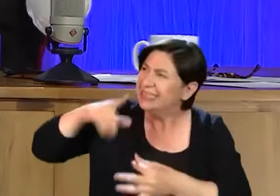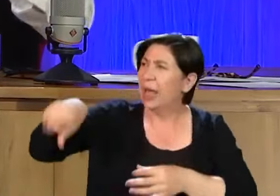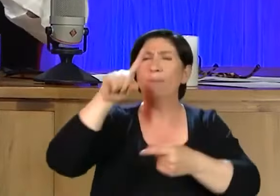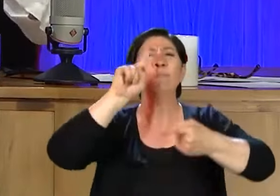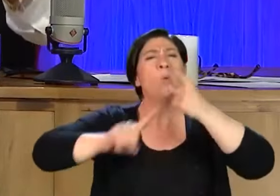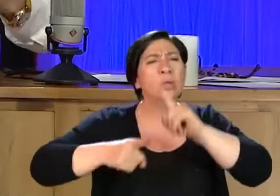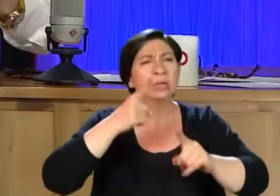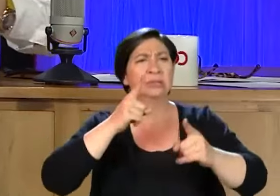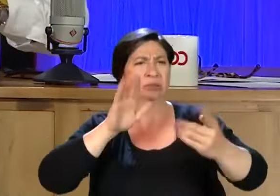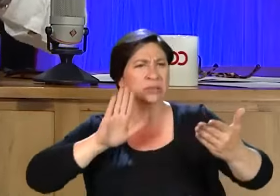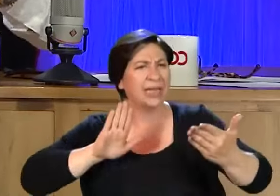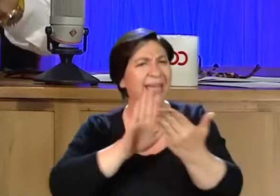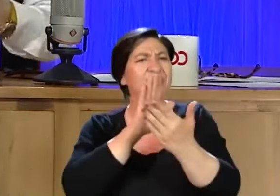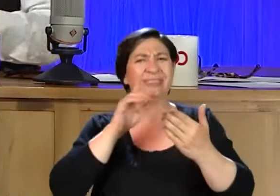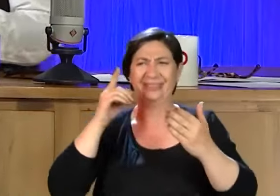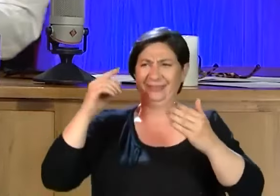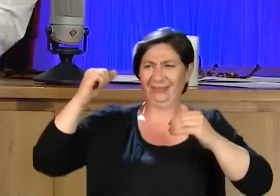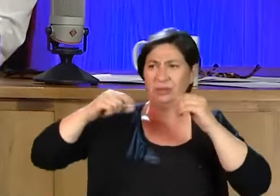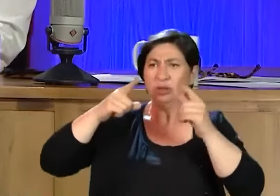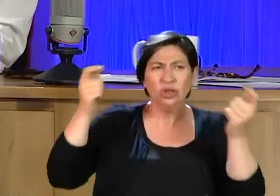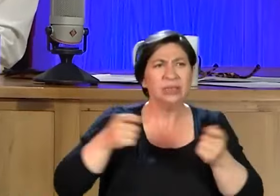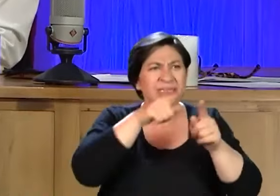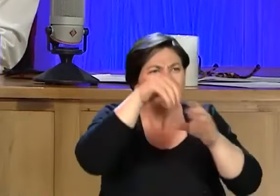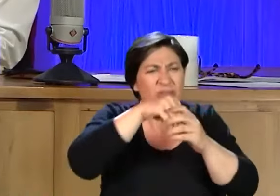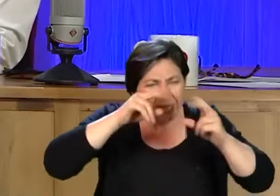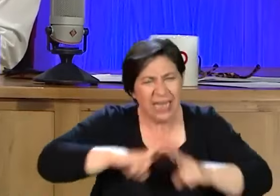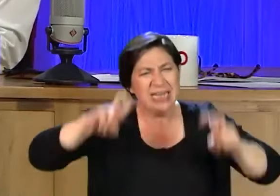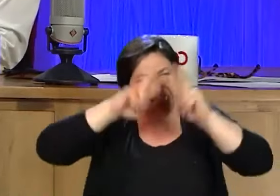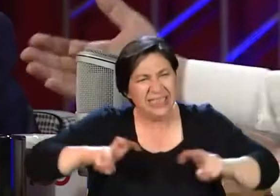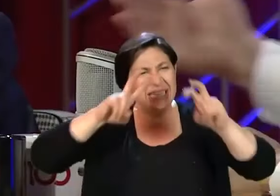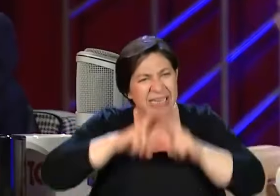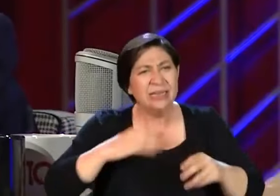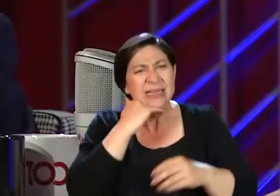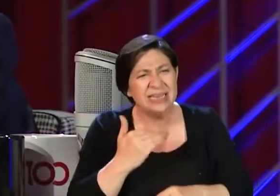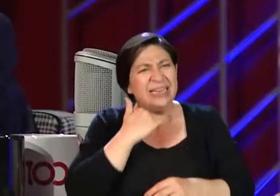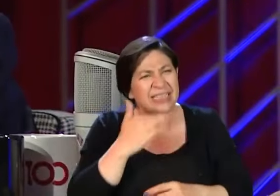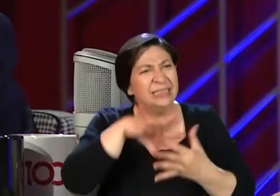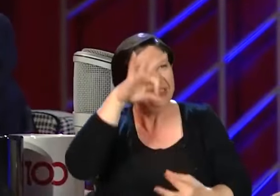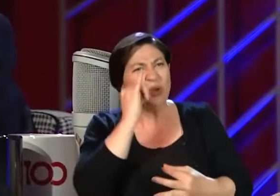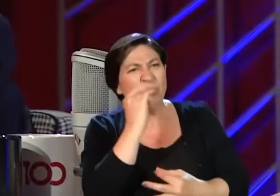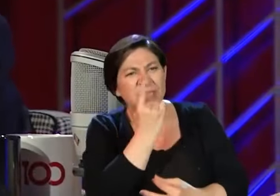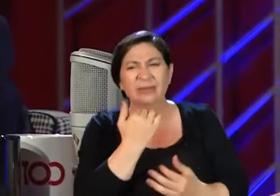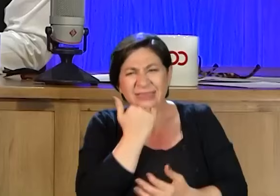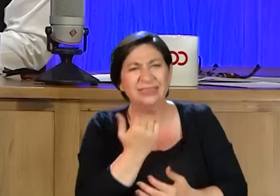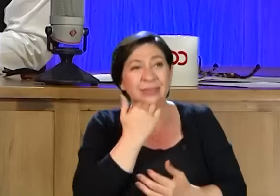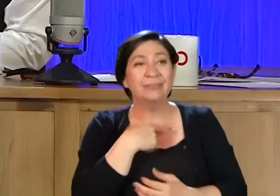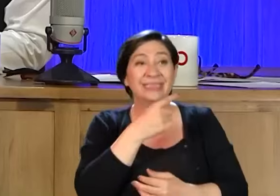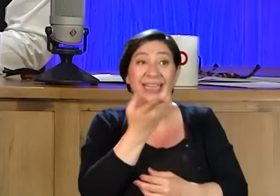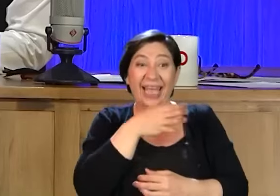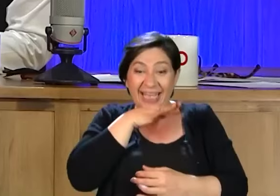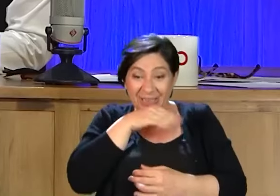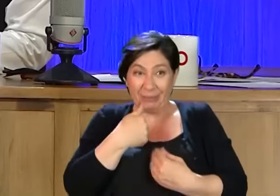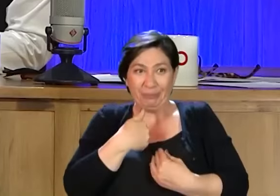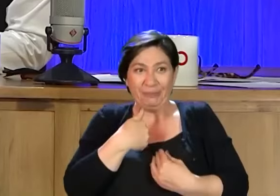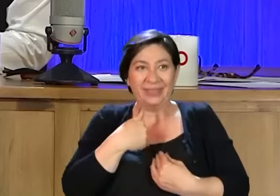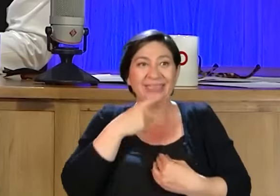siyasi muhalifleriniz bu kadar çalışıp sizinle ilgili bir şey bulamıyorlar. Peki ben size bir, sanıyorum sizden daha yaşlıyım